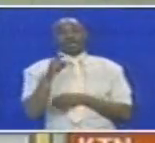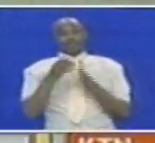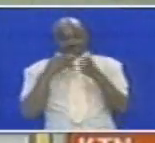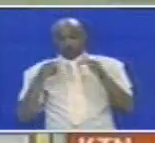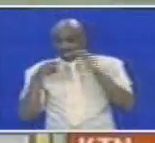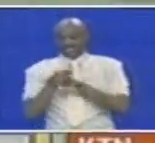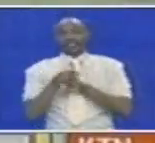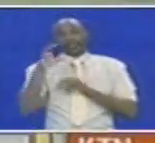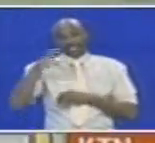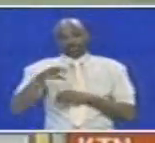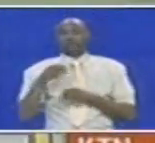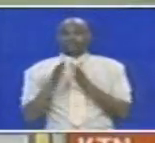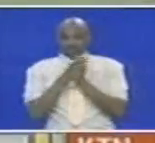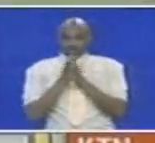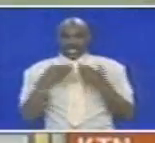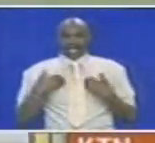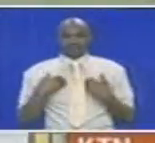Francis Ntalake na taarifa hiyo.